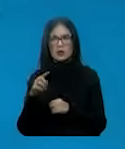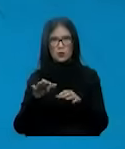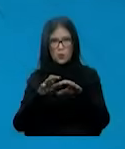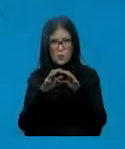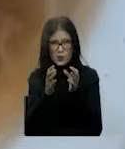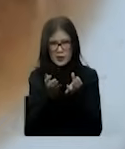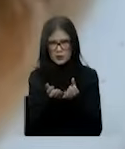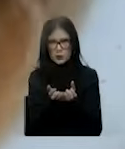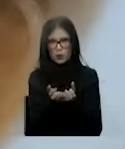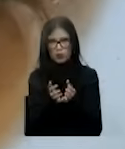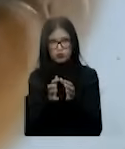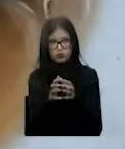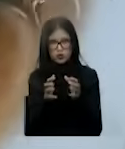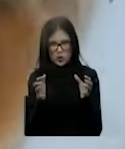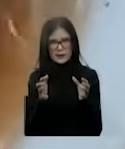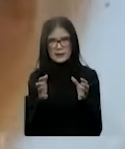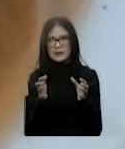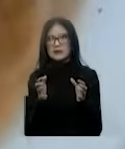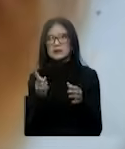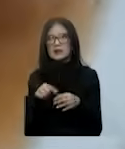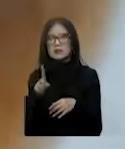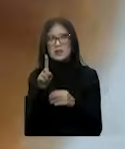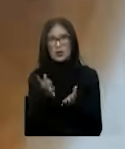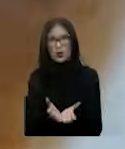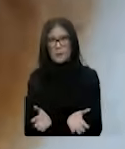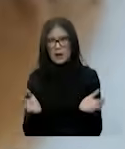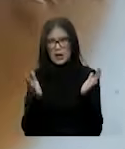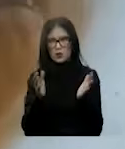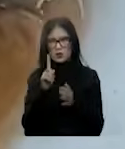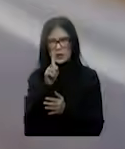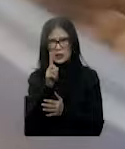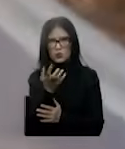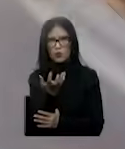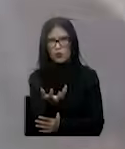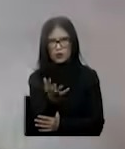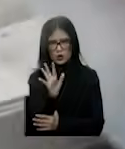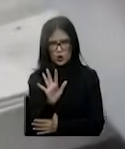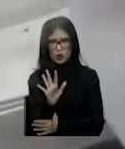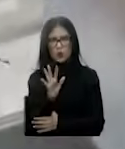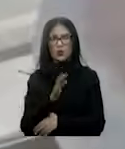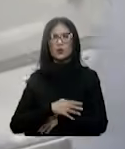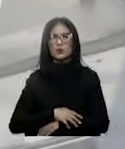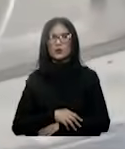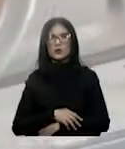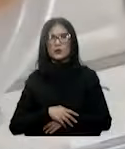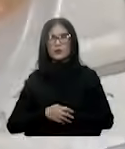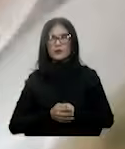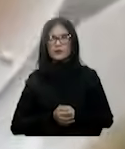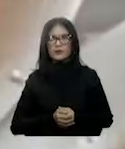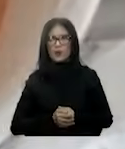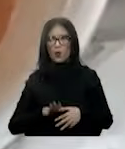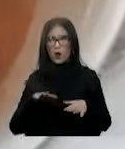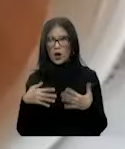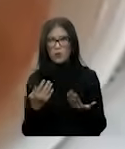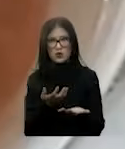yang super jumbo, dalam satu mangkok hanya ada satu bakso yang disajikan. Meski hanya satu, tapi